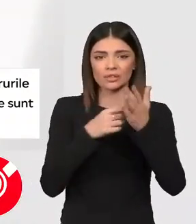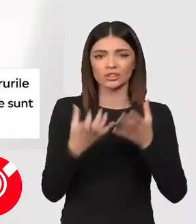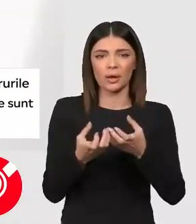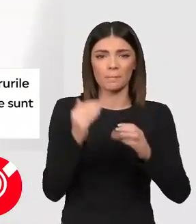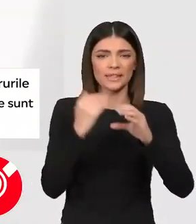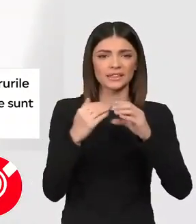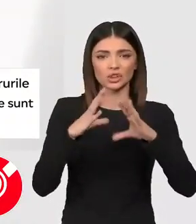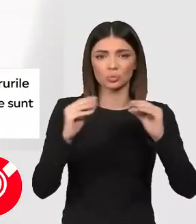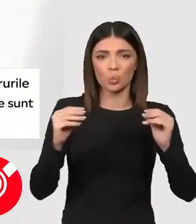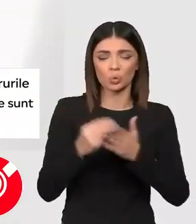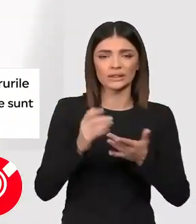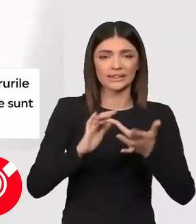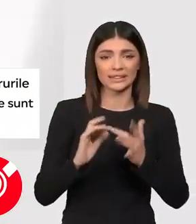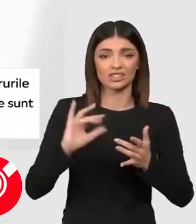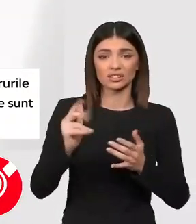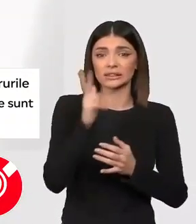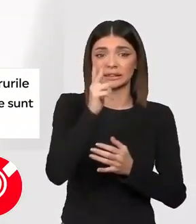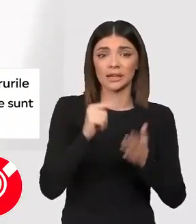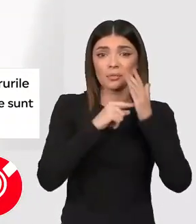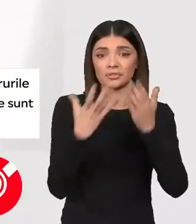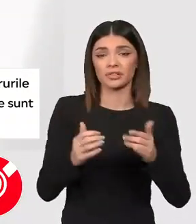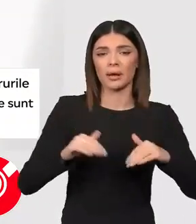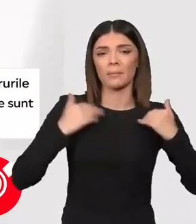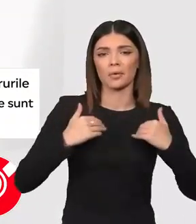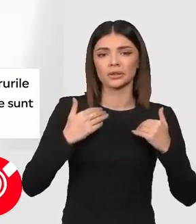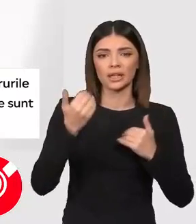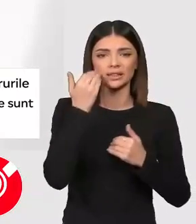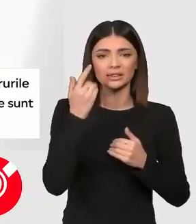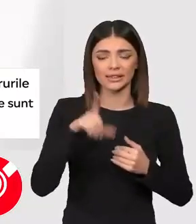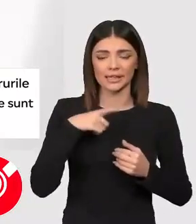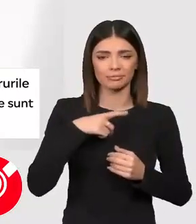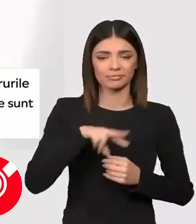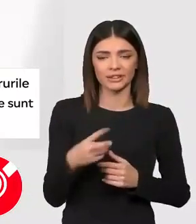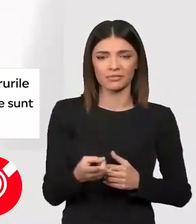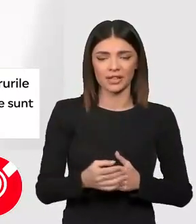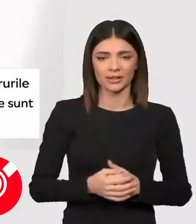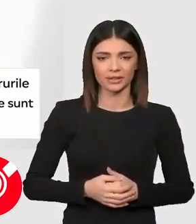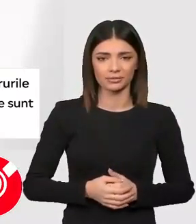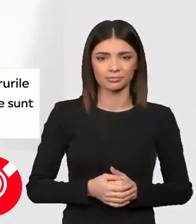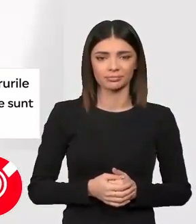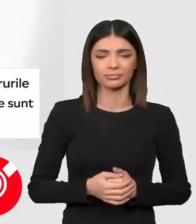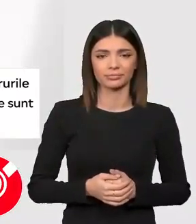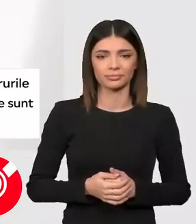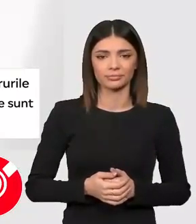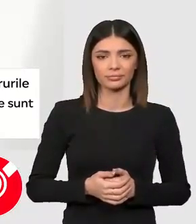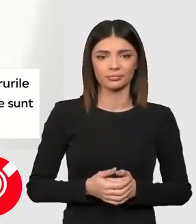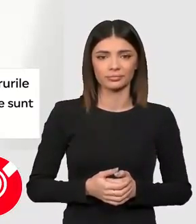avalanjă de postări pasiv-agresive pe social media care strigă, uite ce mă distrez, când de fapt se întâmplă fix opusul.